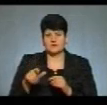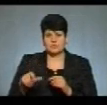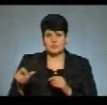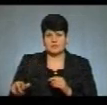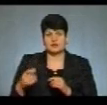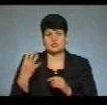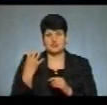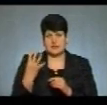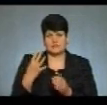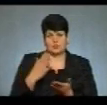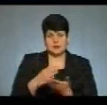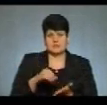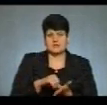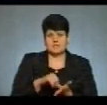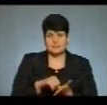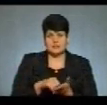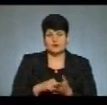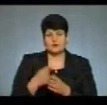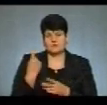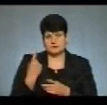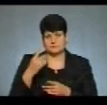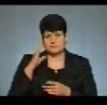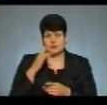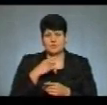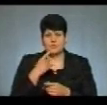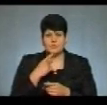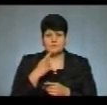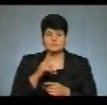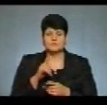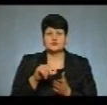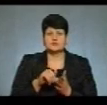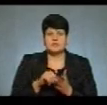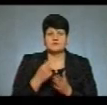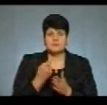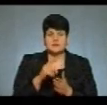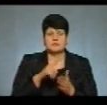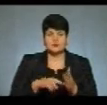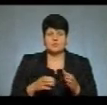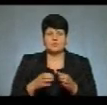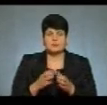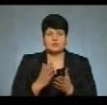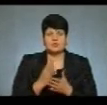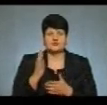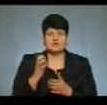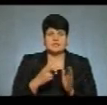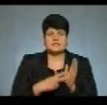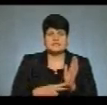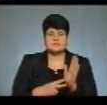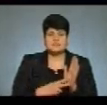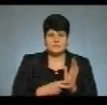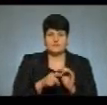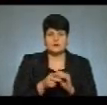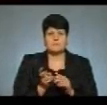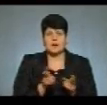району четверо представників. За словами одного із них, Олександра Павлусика, членів їхньої релігійної громади є 477. Вони